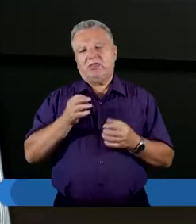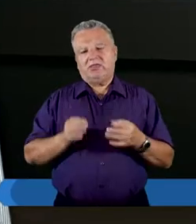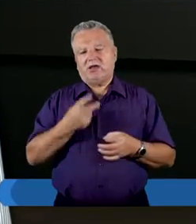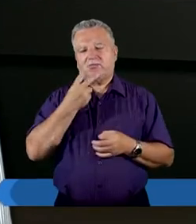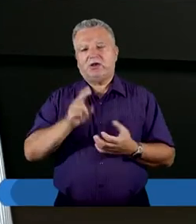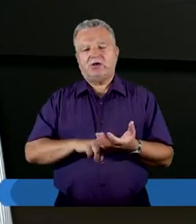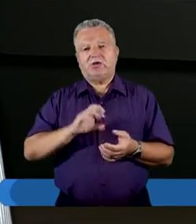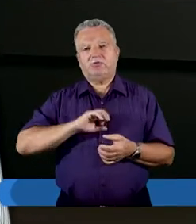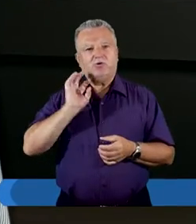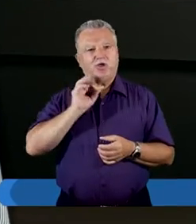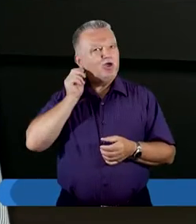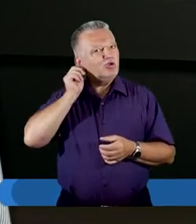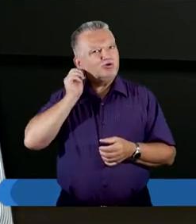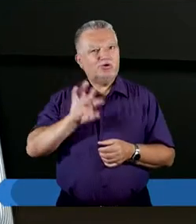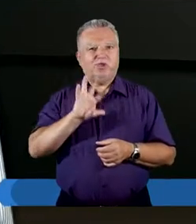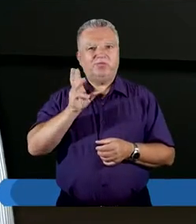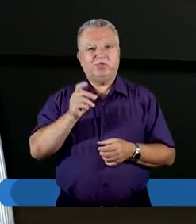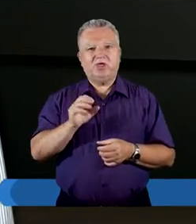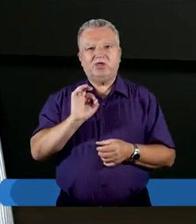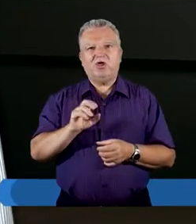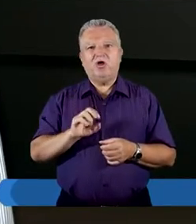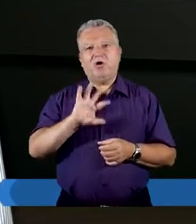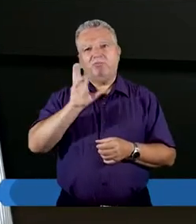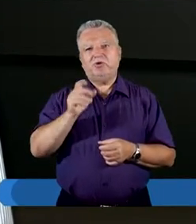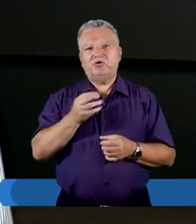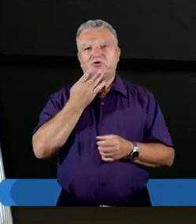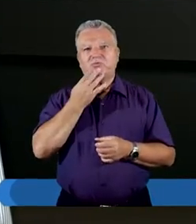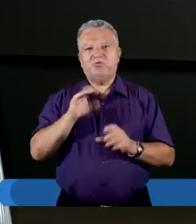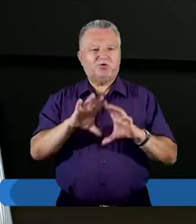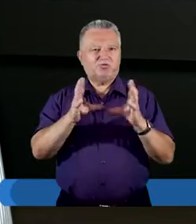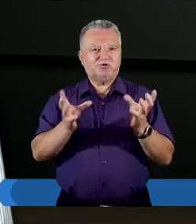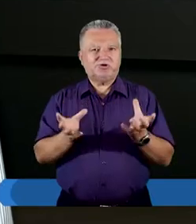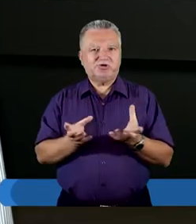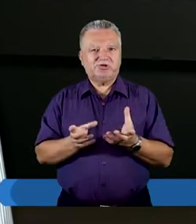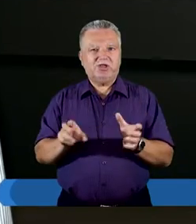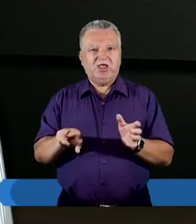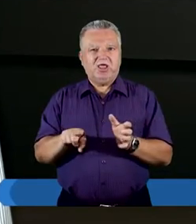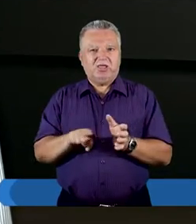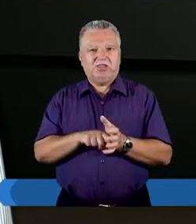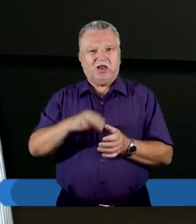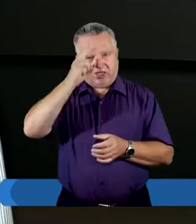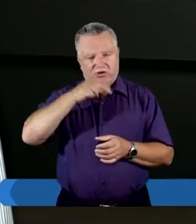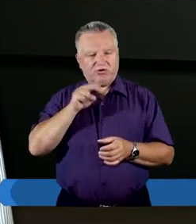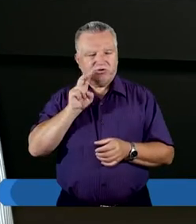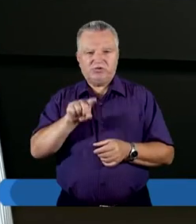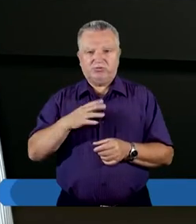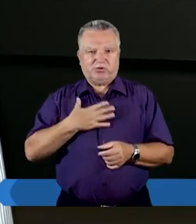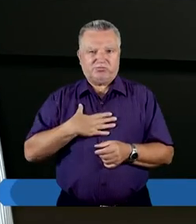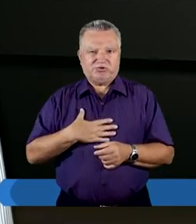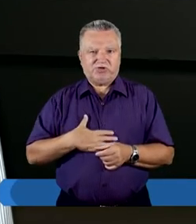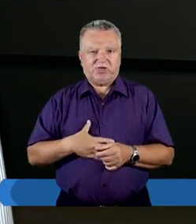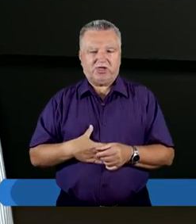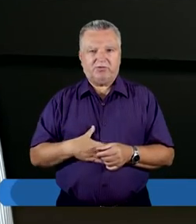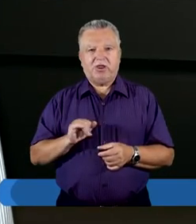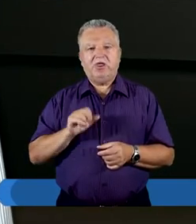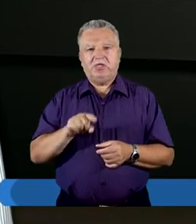są piękne. O ich urodzie mówią wszyscy w całej okolicy. To też jest dla rodziców bardzo przyjemne.